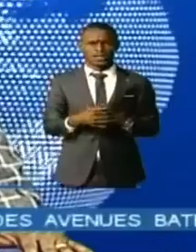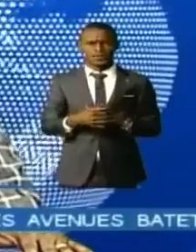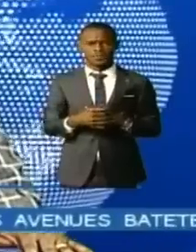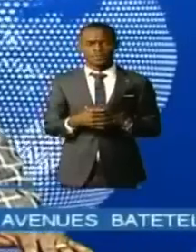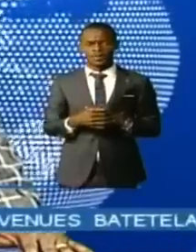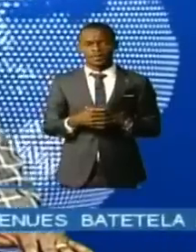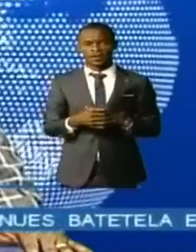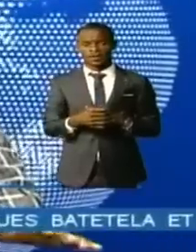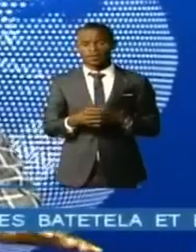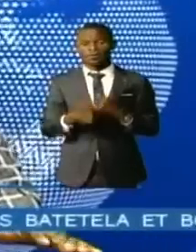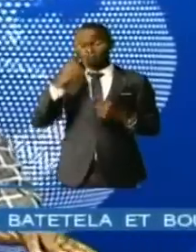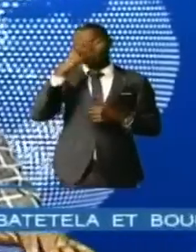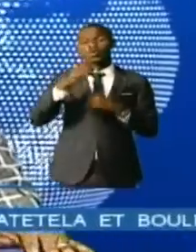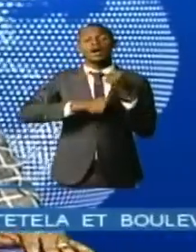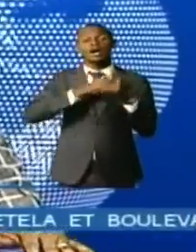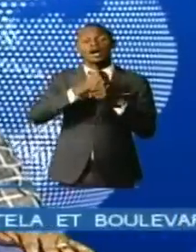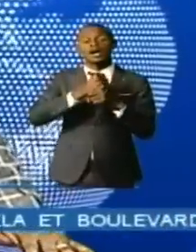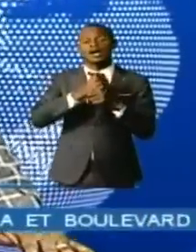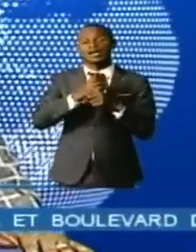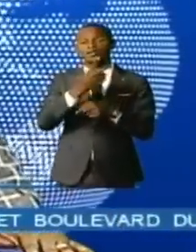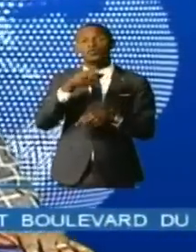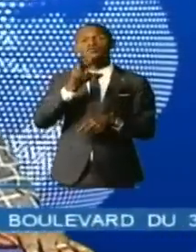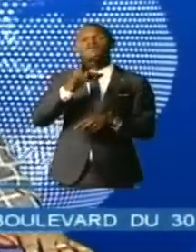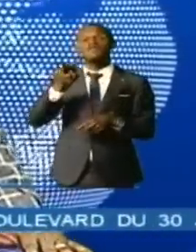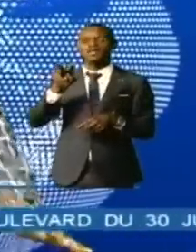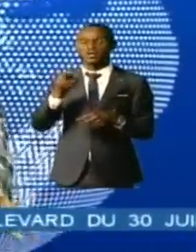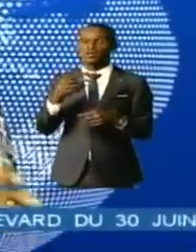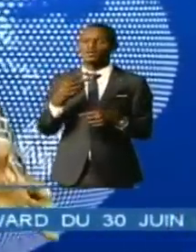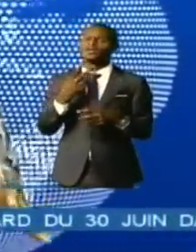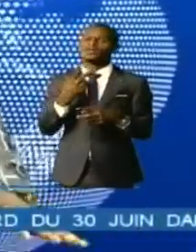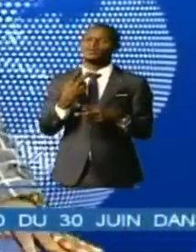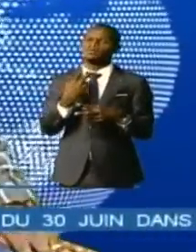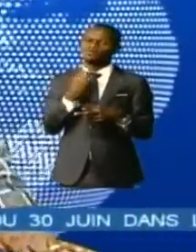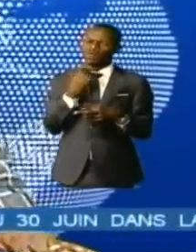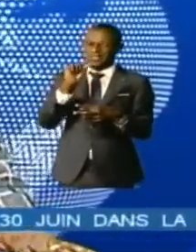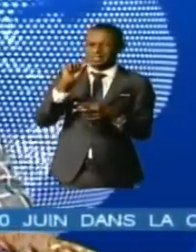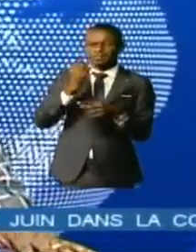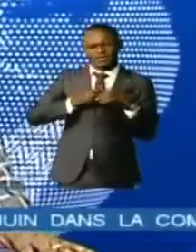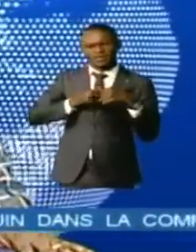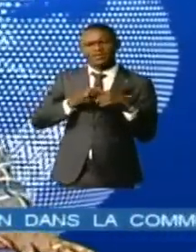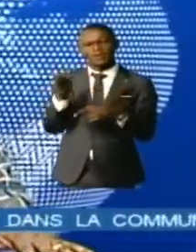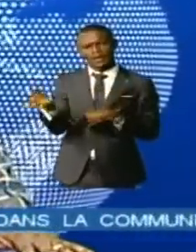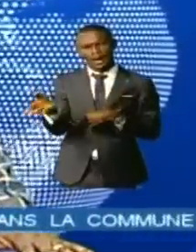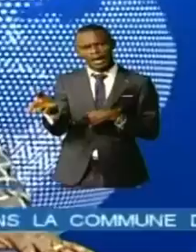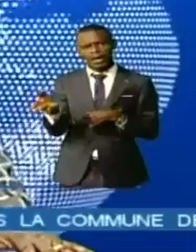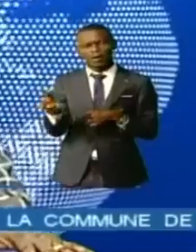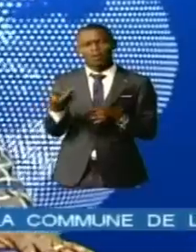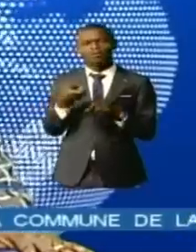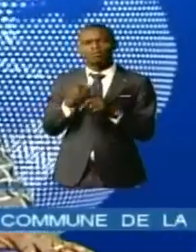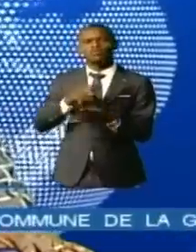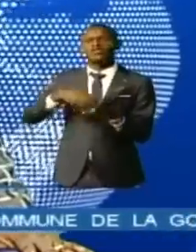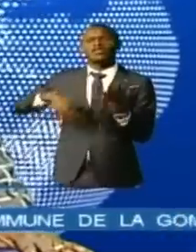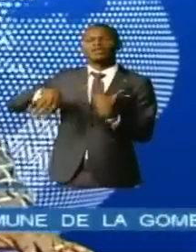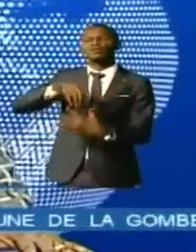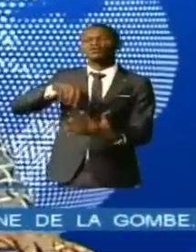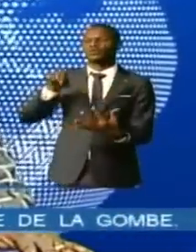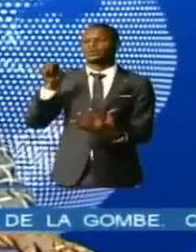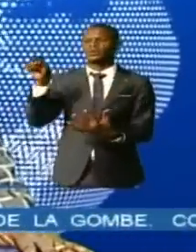assignations 2022 n'a pas été mise en œuvre à cause de certaines turbulences. Toutes les